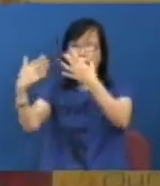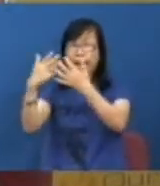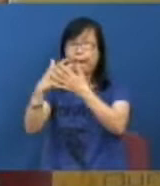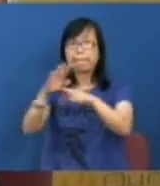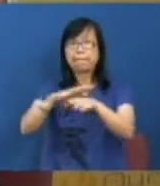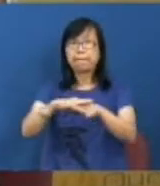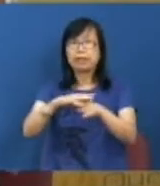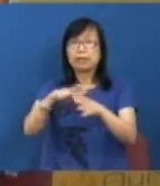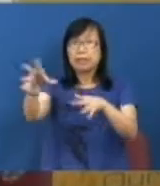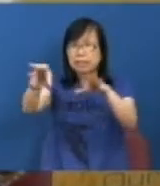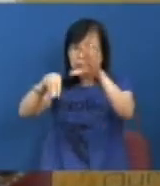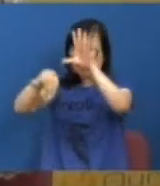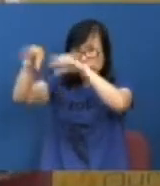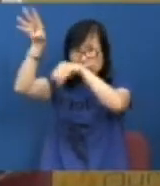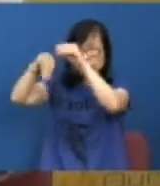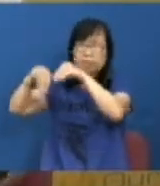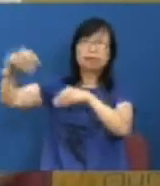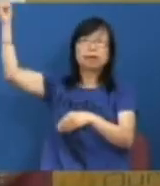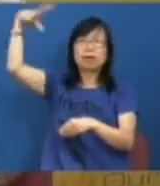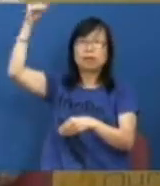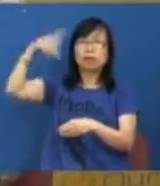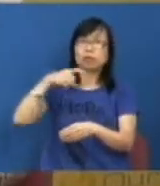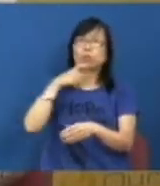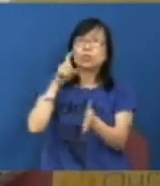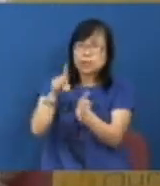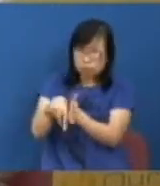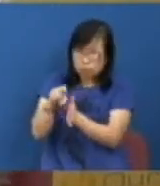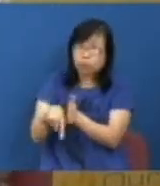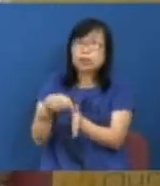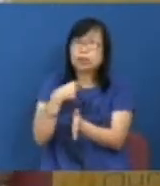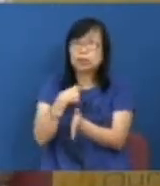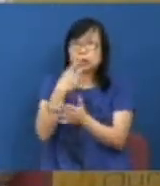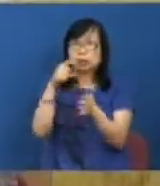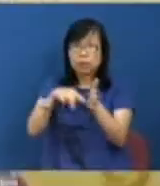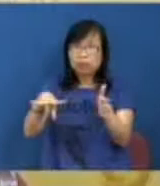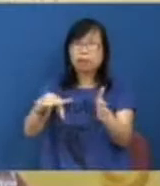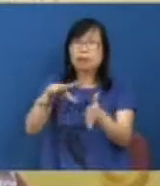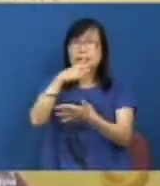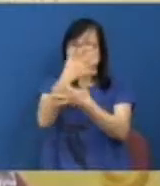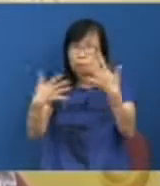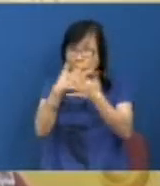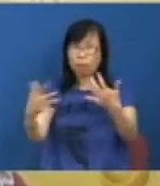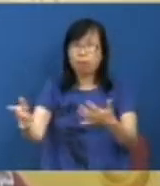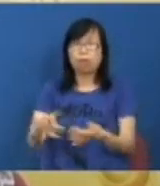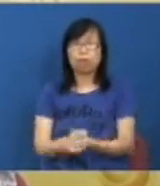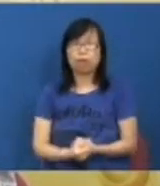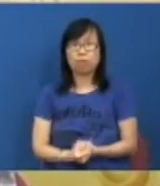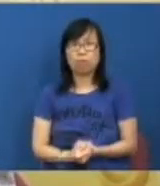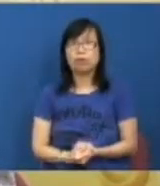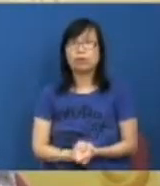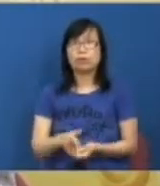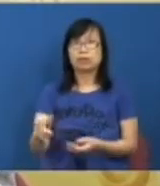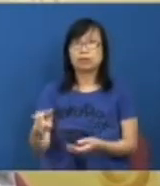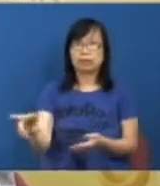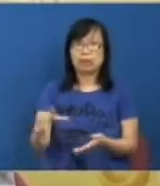panel 收集了太陽能之後其實如果要儲起都要電網嘅喎。 其實太陽能最大的問題，啊，沒錯，